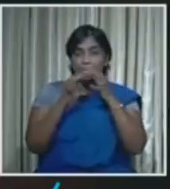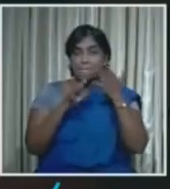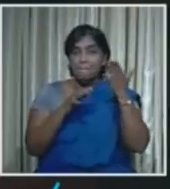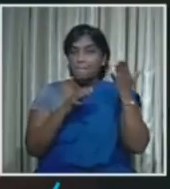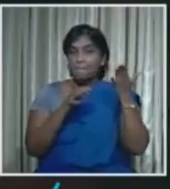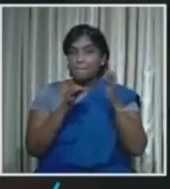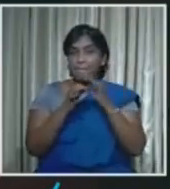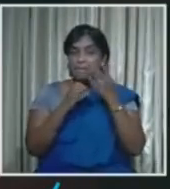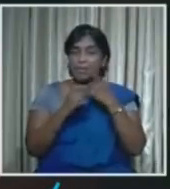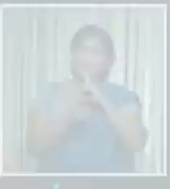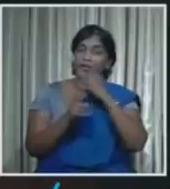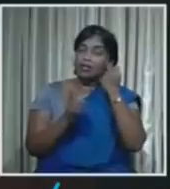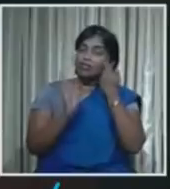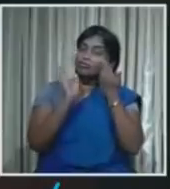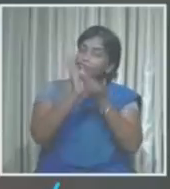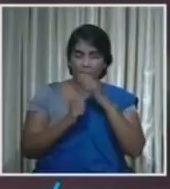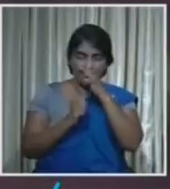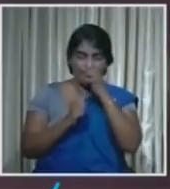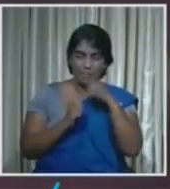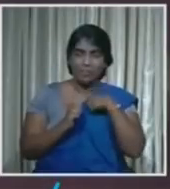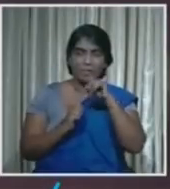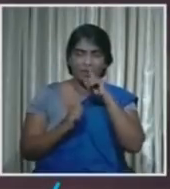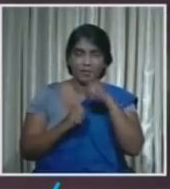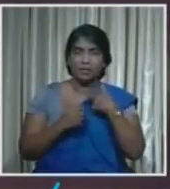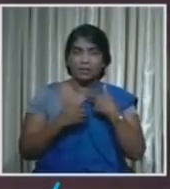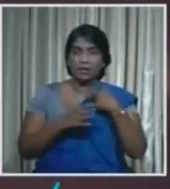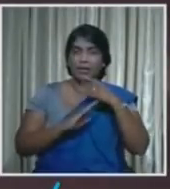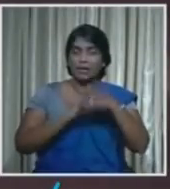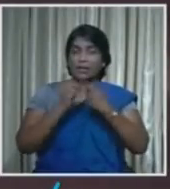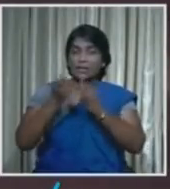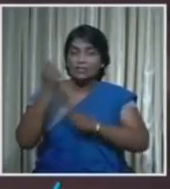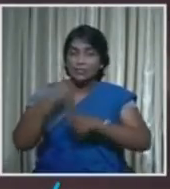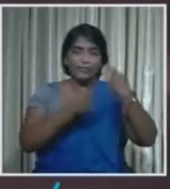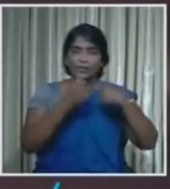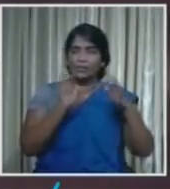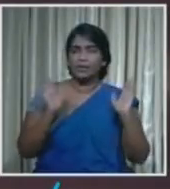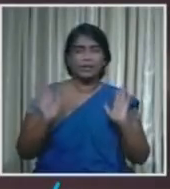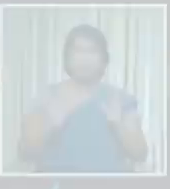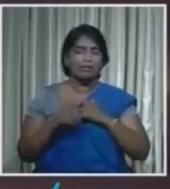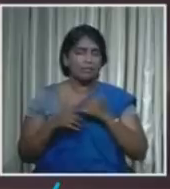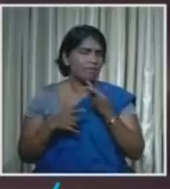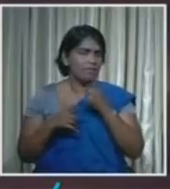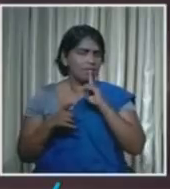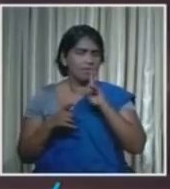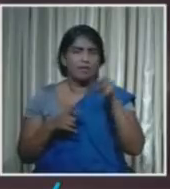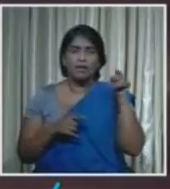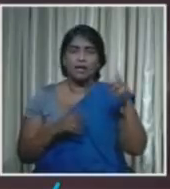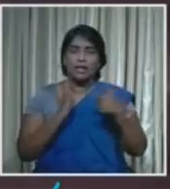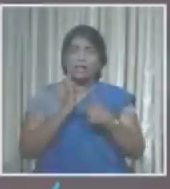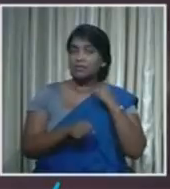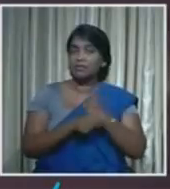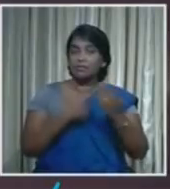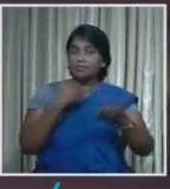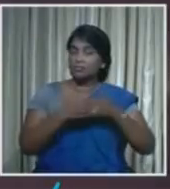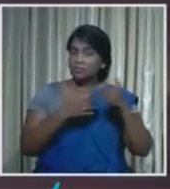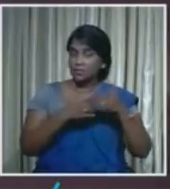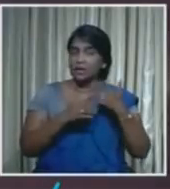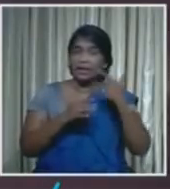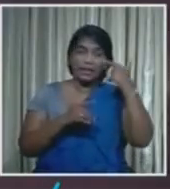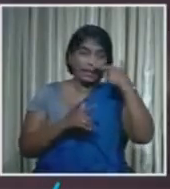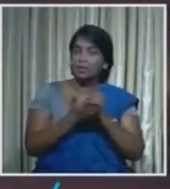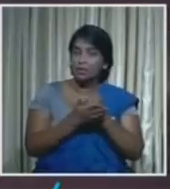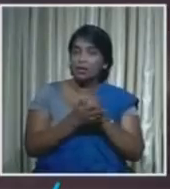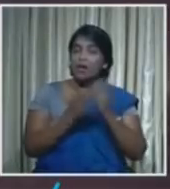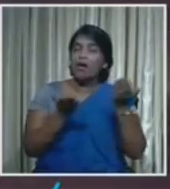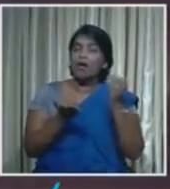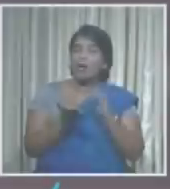මහත්මයා ඕන එකක් ඉදිරිපත් කරොත් අත උස්සනවා අපේ තියෙන දීපල විකුණගෙන විකුණගෙන යනවට වඩා නරකද මේ ත්‍රිකුණාමලයේ තියෙන මේ තෙල් ටැංකි